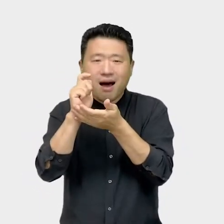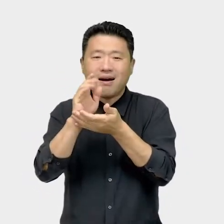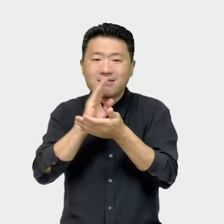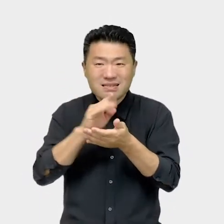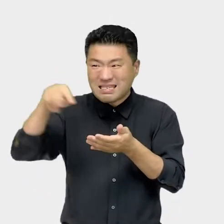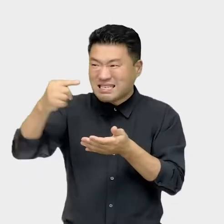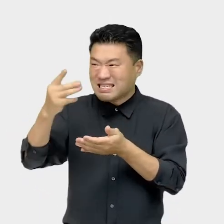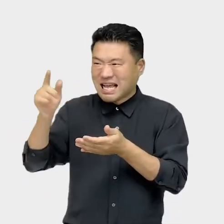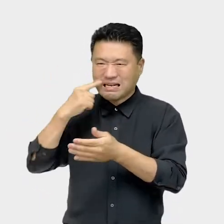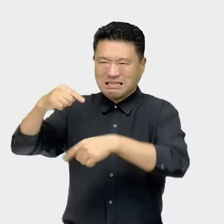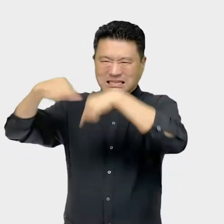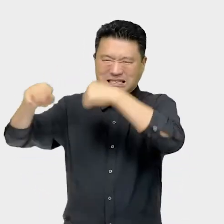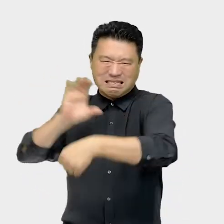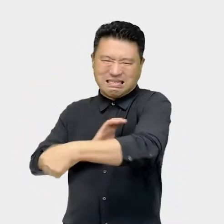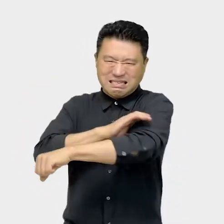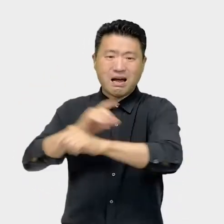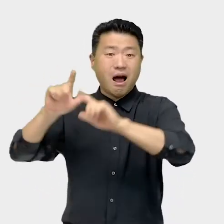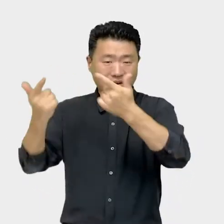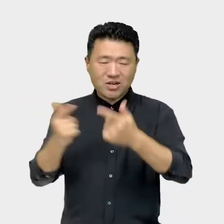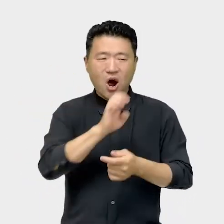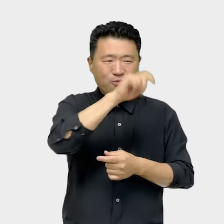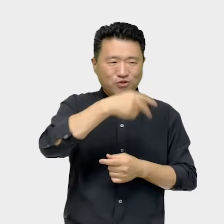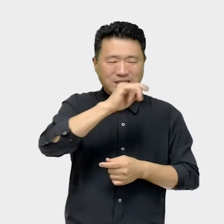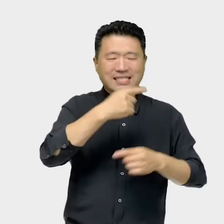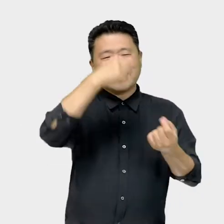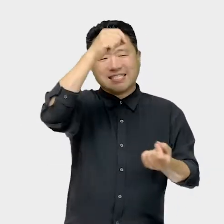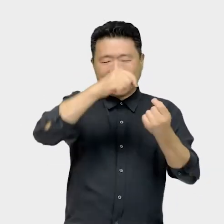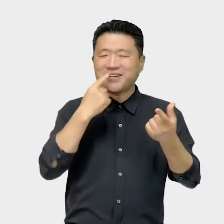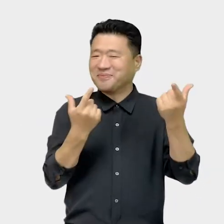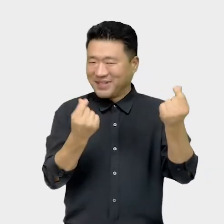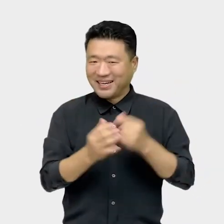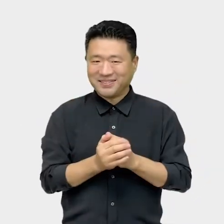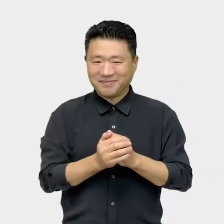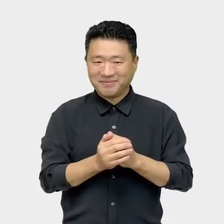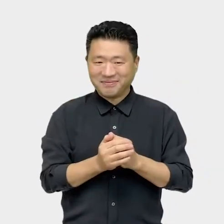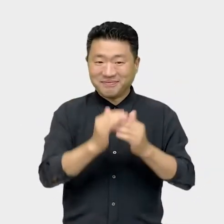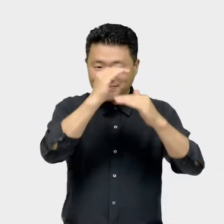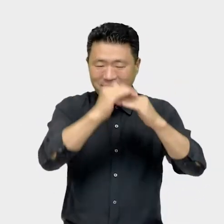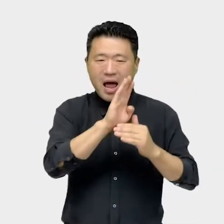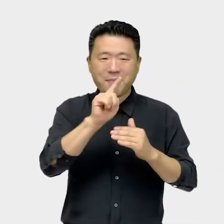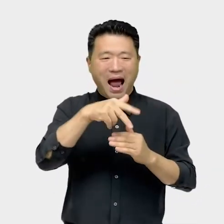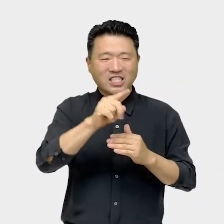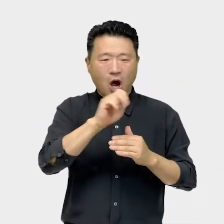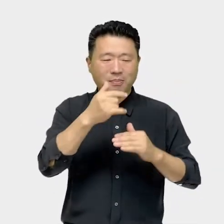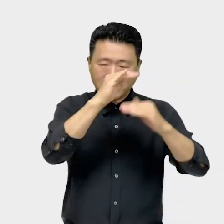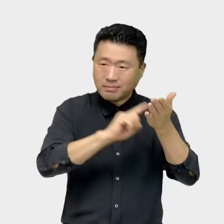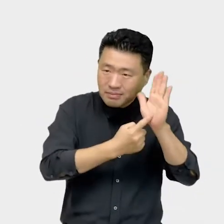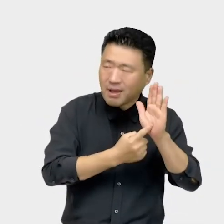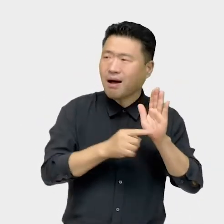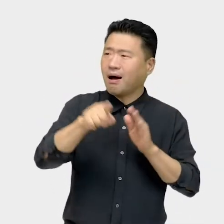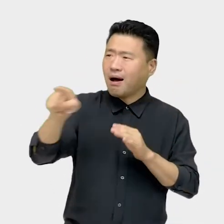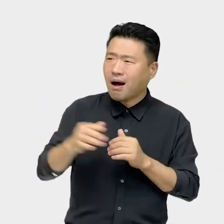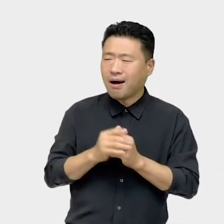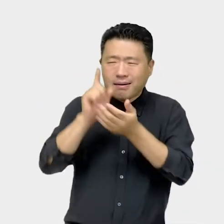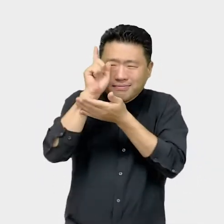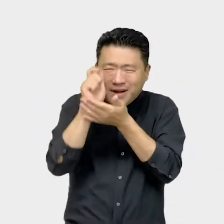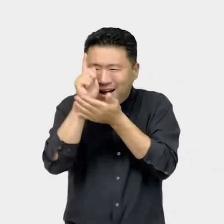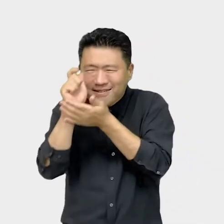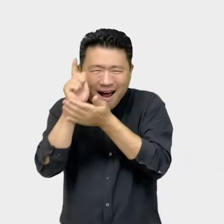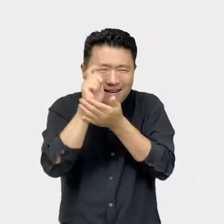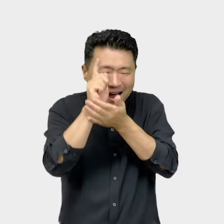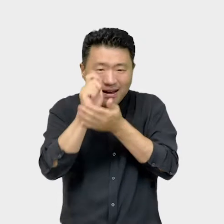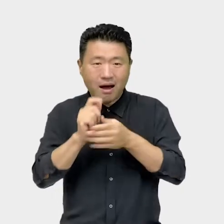피사체는 스탈린의 철권이 아닌 흡사 푸시킨의 시에 가까워 보인다. 배우 박정민. 그는 직관적으로 카메라 셔터를